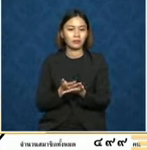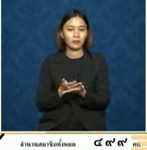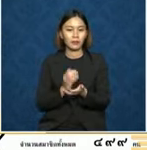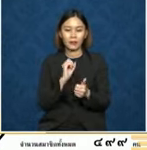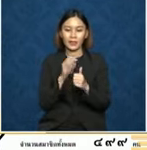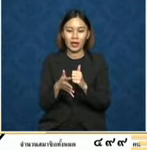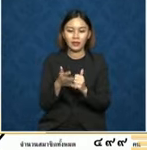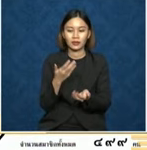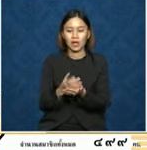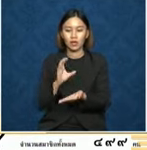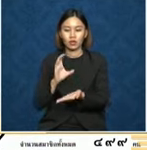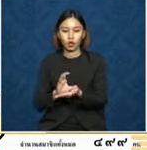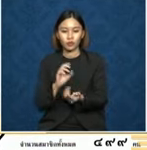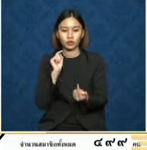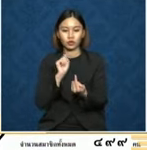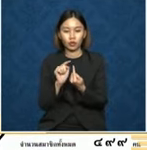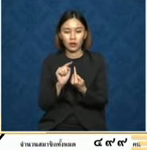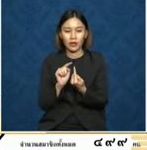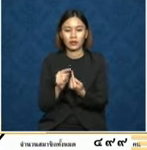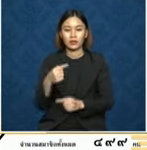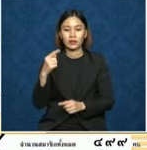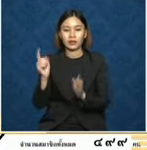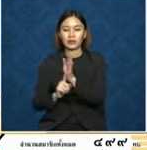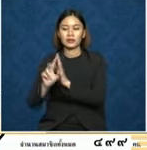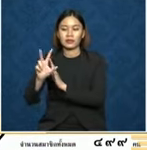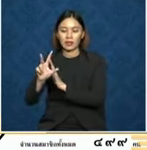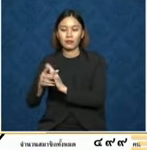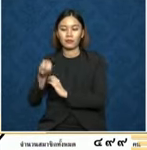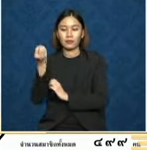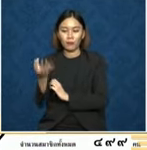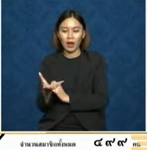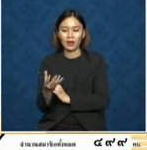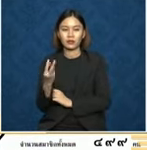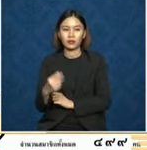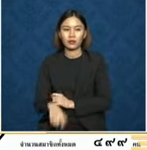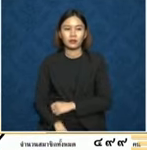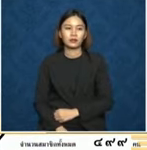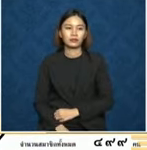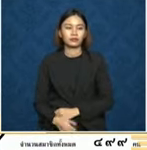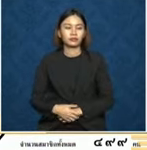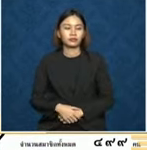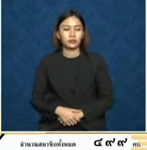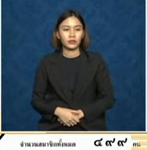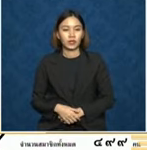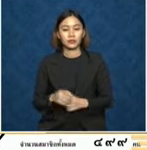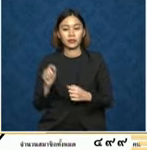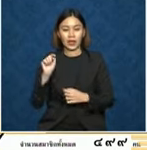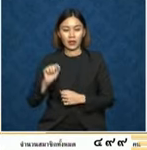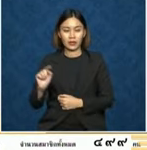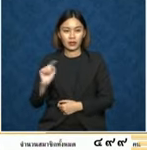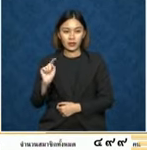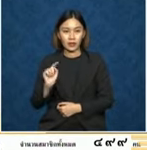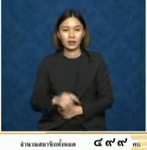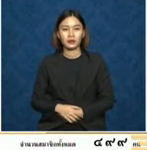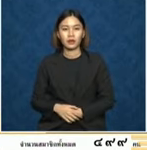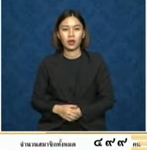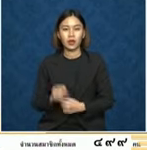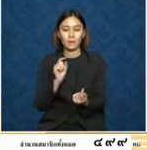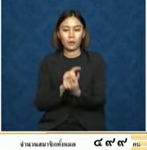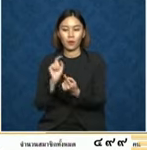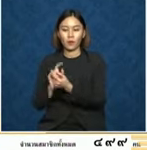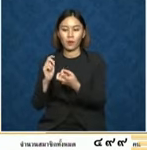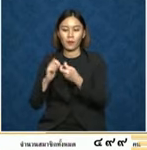ำให้เงินงบประมาณไปกระจุกตัวอยู่ในช่วงไตรมาสที่3ถึง4ของปีด้วยประเด็นดังกล่าวครับทำให้เรามักพบปัญห